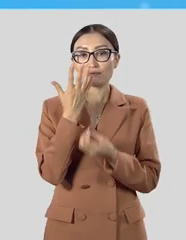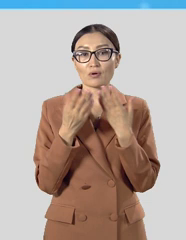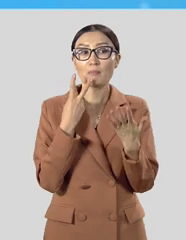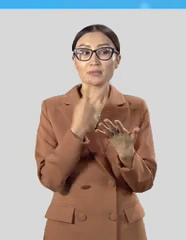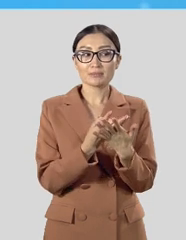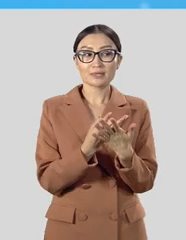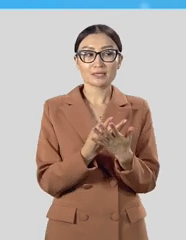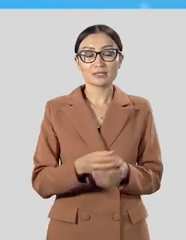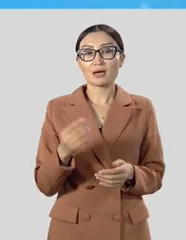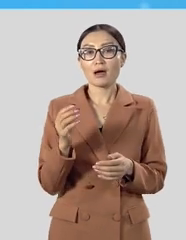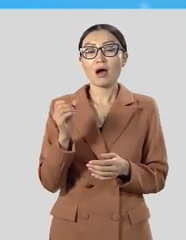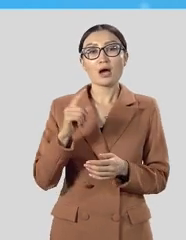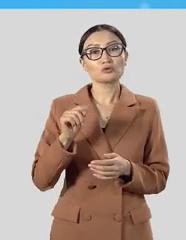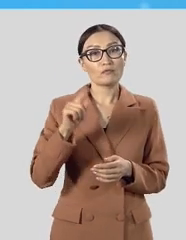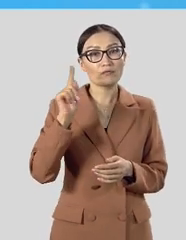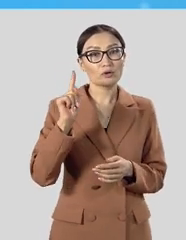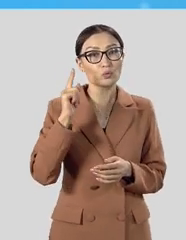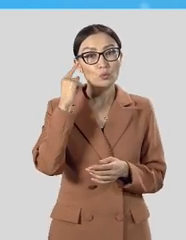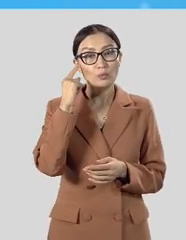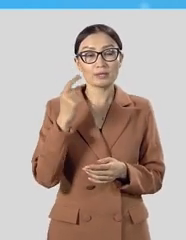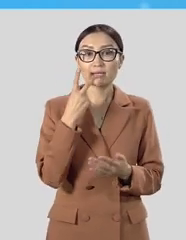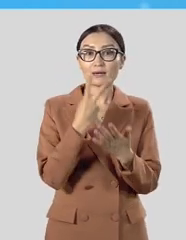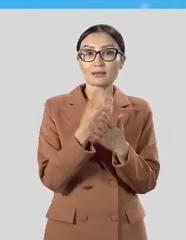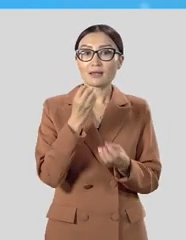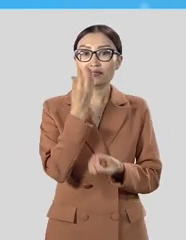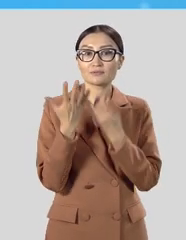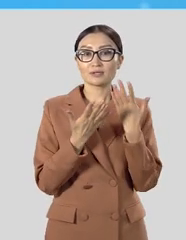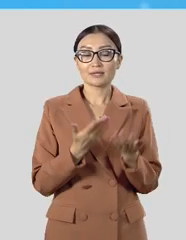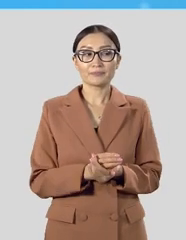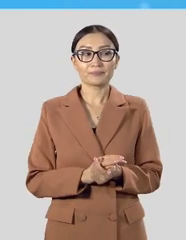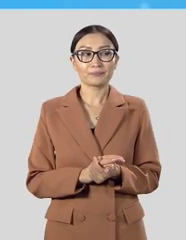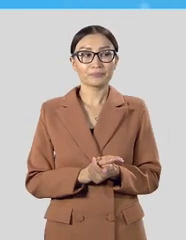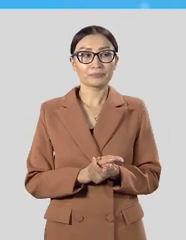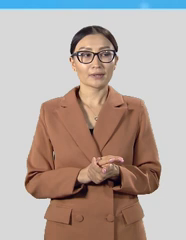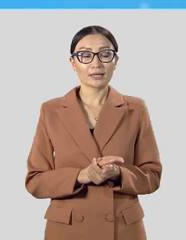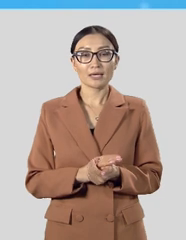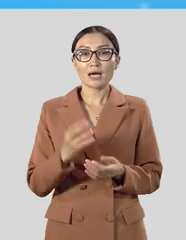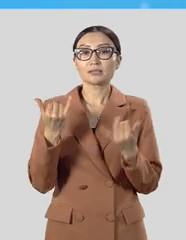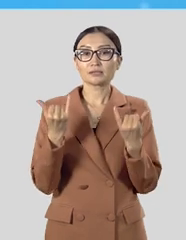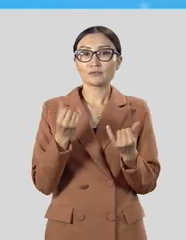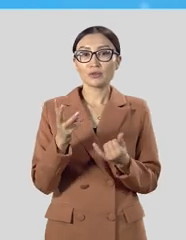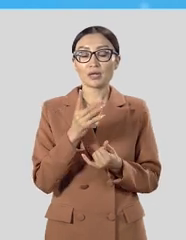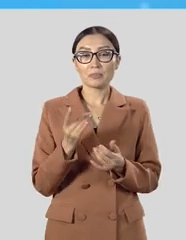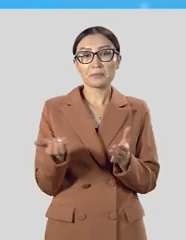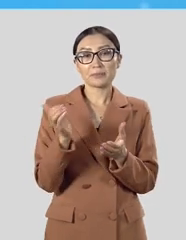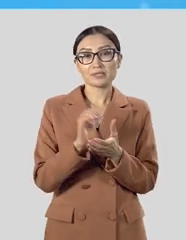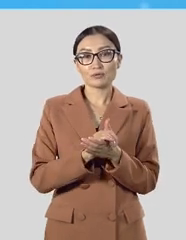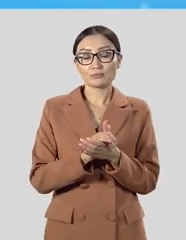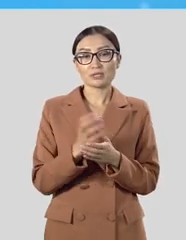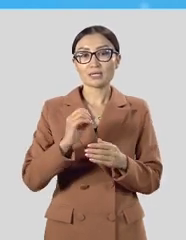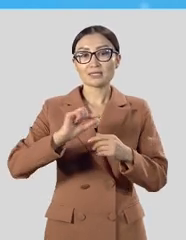Посмотрите на них. О чем вы думаете, глядя на цветы? Что они значат для вас? Сегодня мы познакомимся